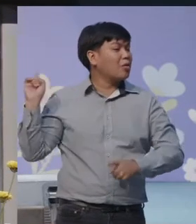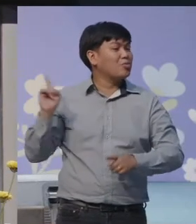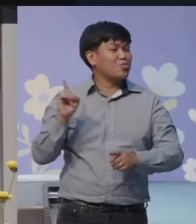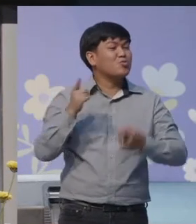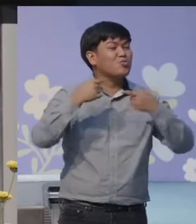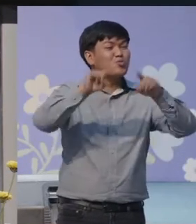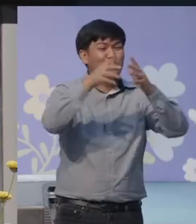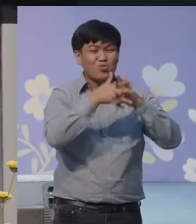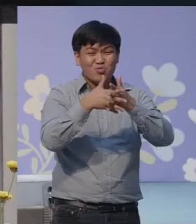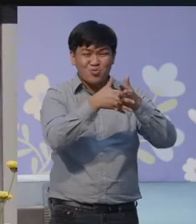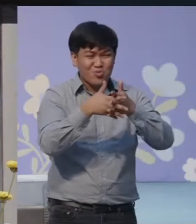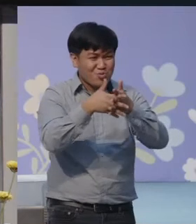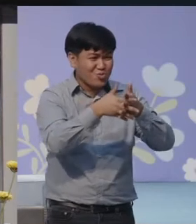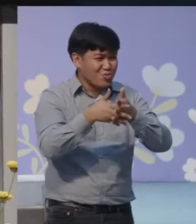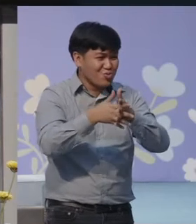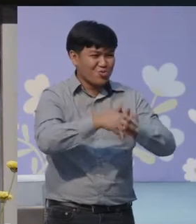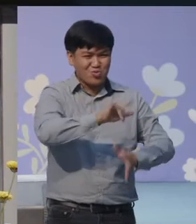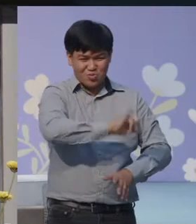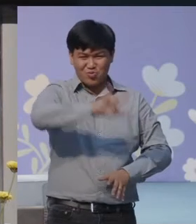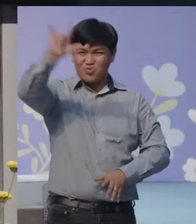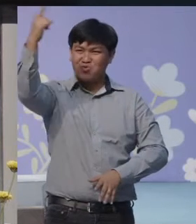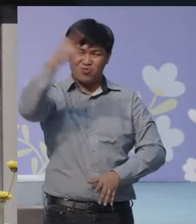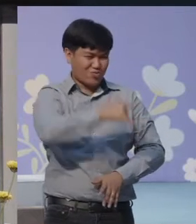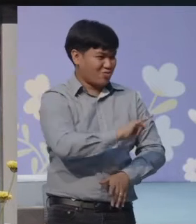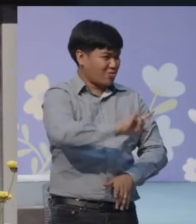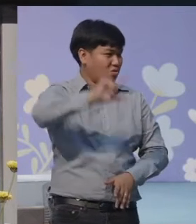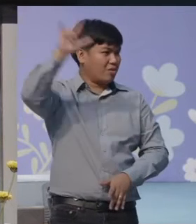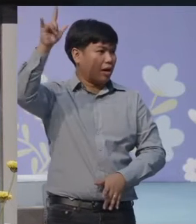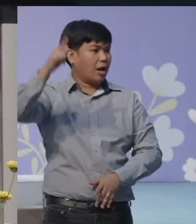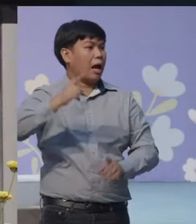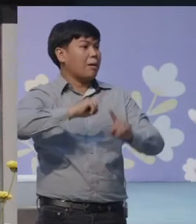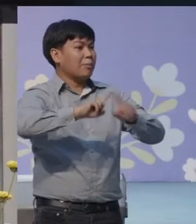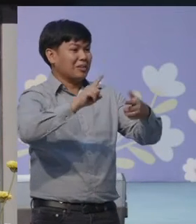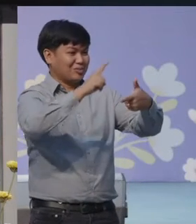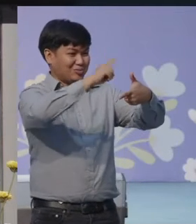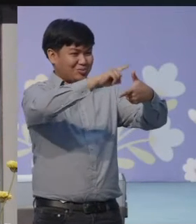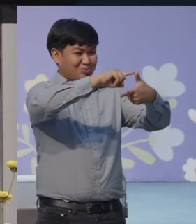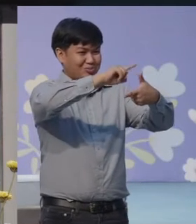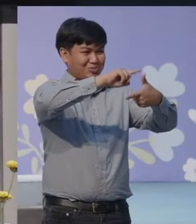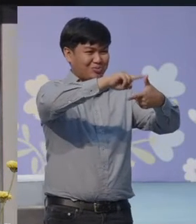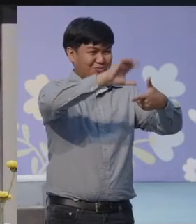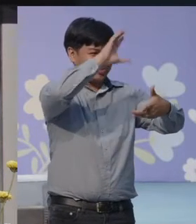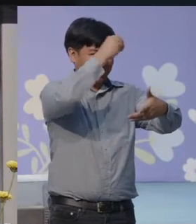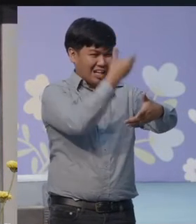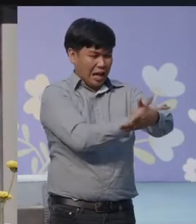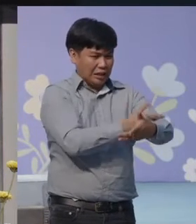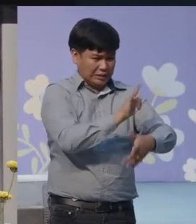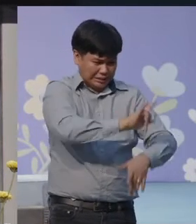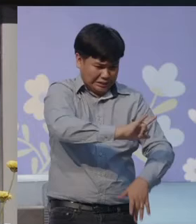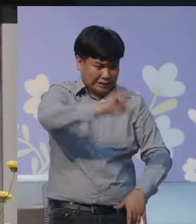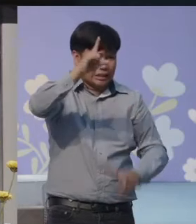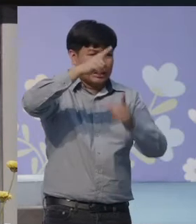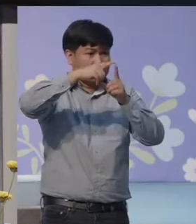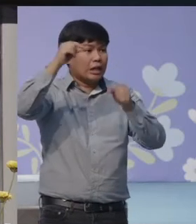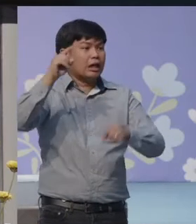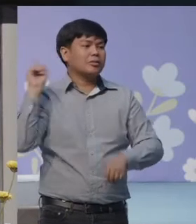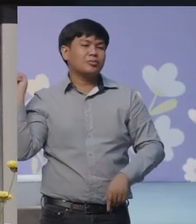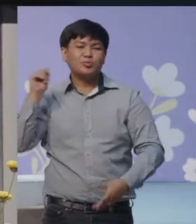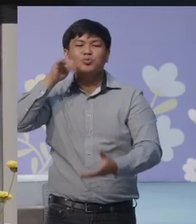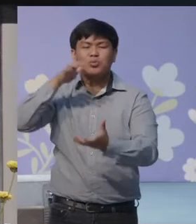Pabalik-balik na lang muna si Betty, pero nung mga panahon na yun, nang paalis na si Marco, papuntang Japan. Talagang hirap si